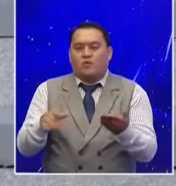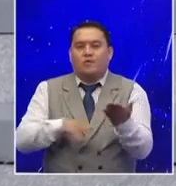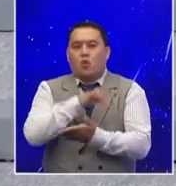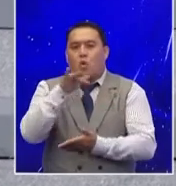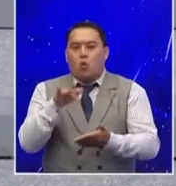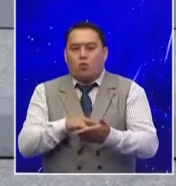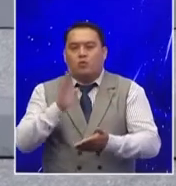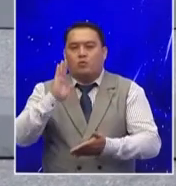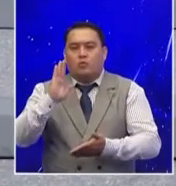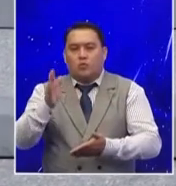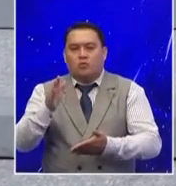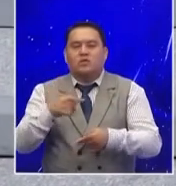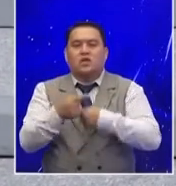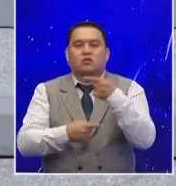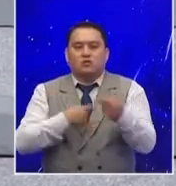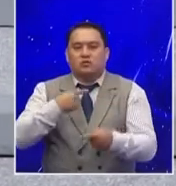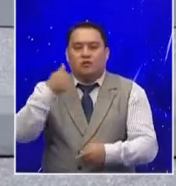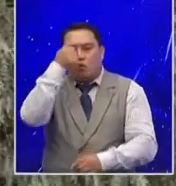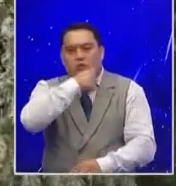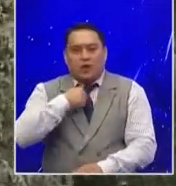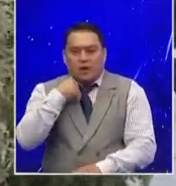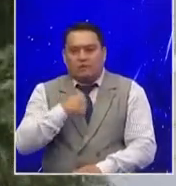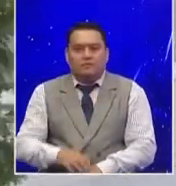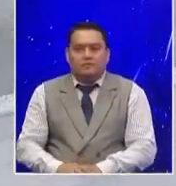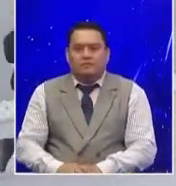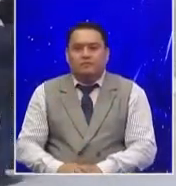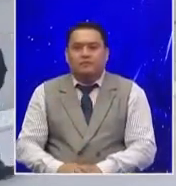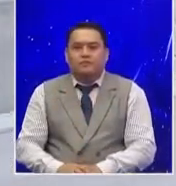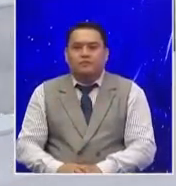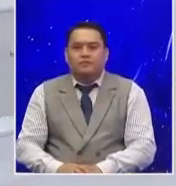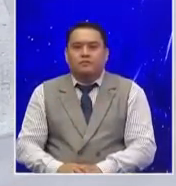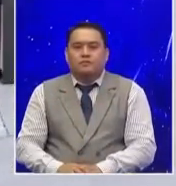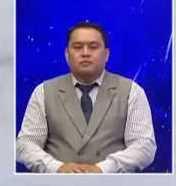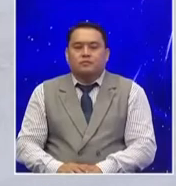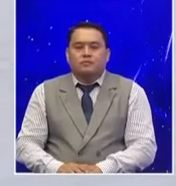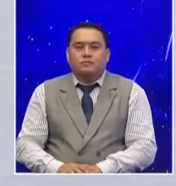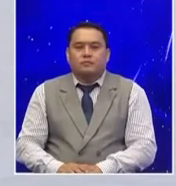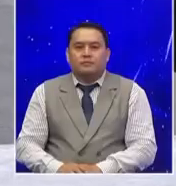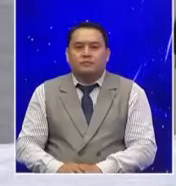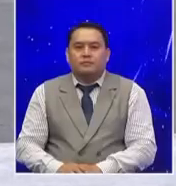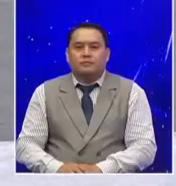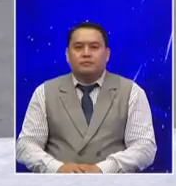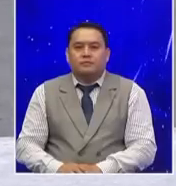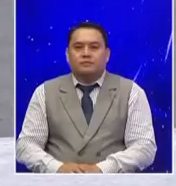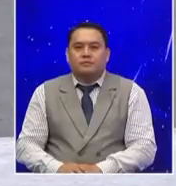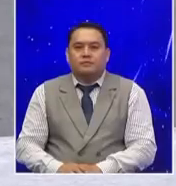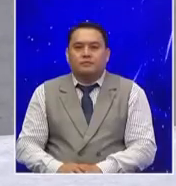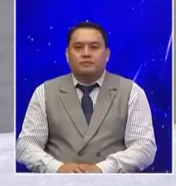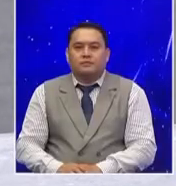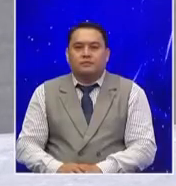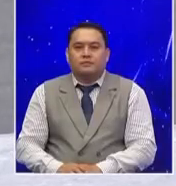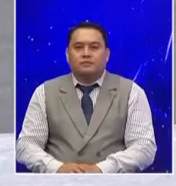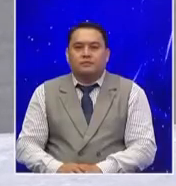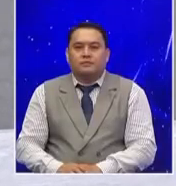города произойдет до конца текущего года. Адина Смагулова, Камшат Мухамеджанова, Абзал Нусипов, телеканал ЖТСУ